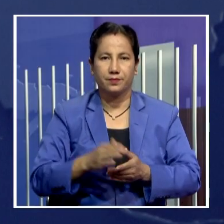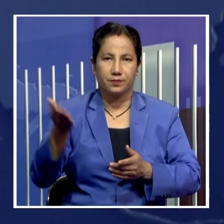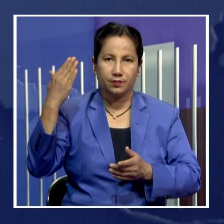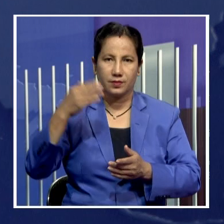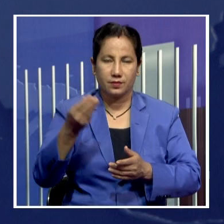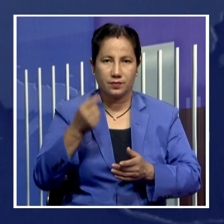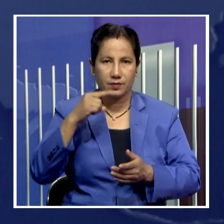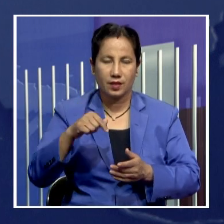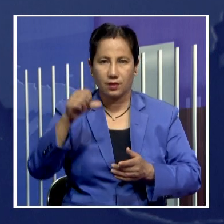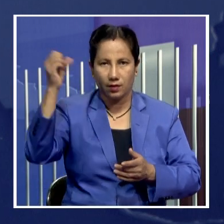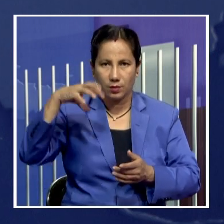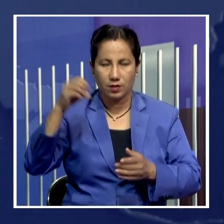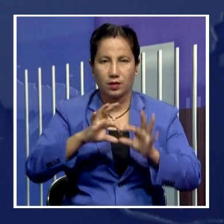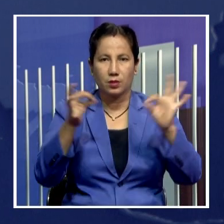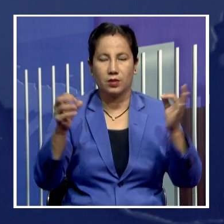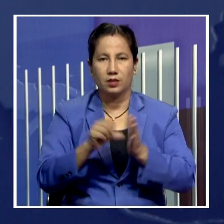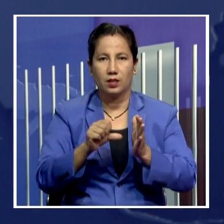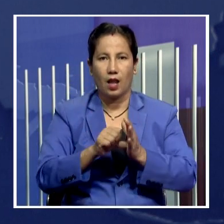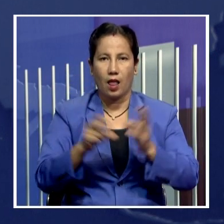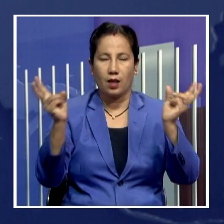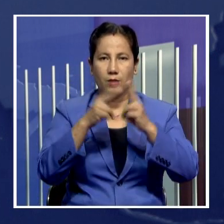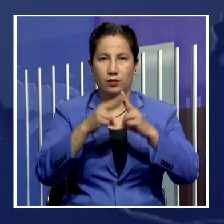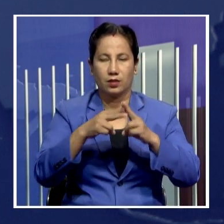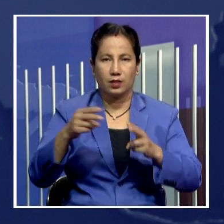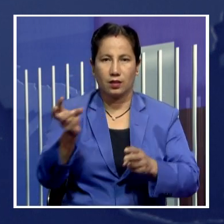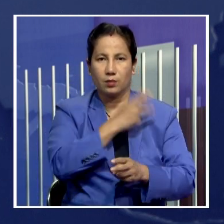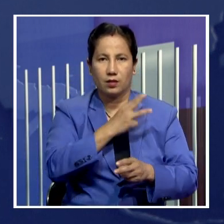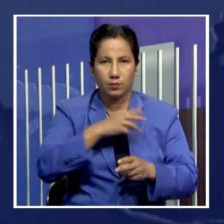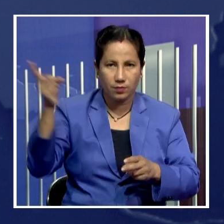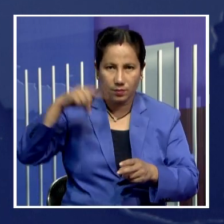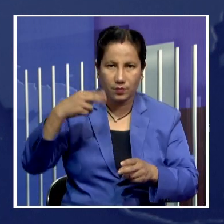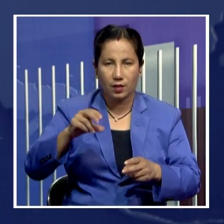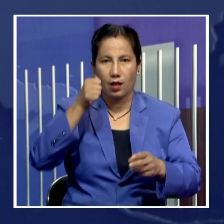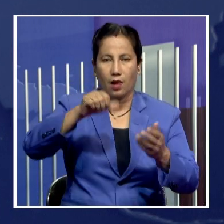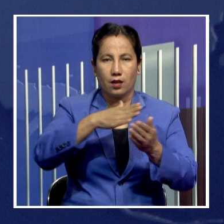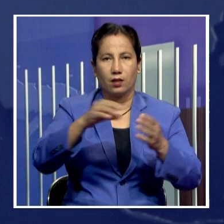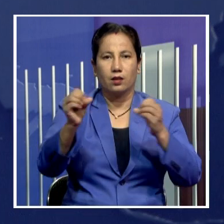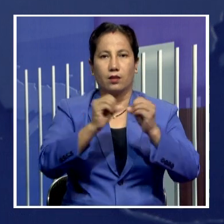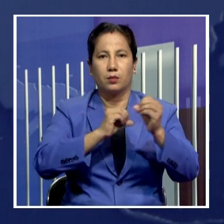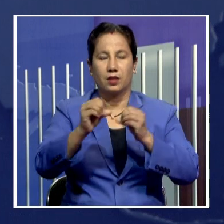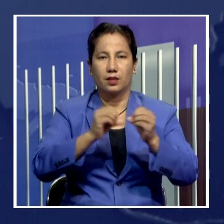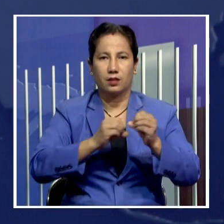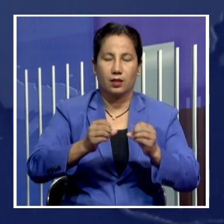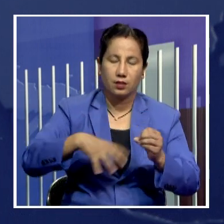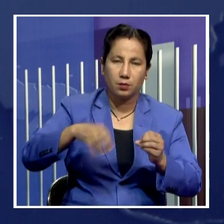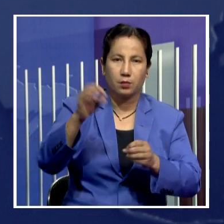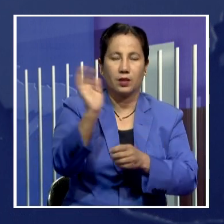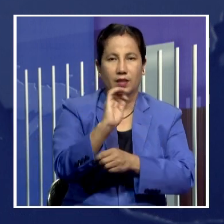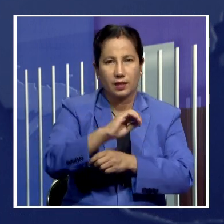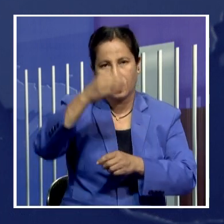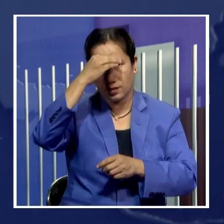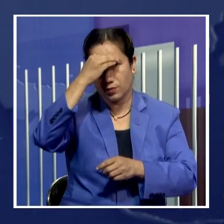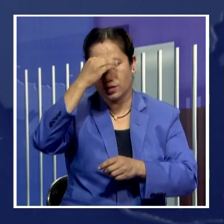पछिल्लो केही दिन यता वर्षाले विभिन्न जिल्लामा भौतिक तथा मानवीय क्षति भएको छ। नदीजन्य प्राकृतिक विपत्तिले आम नागरिकलाई